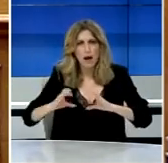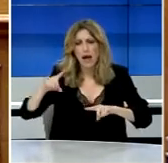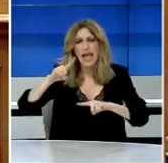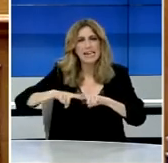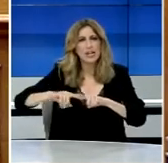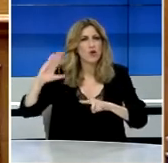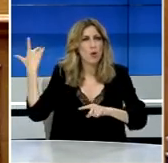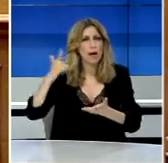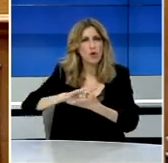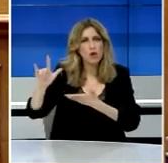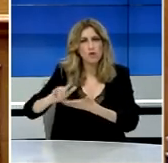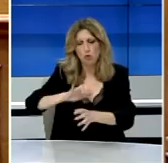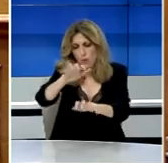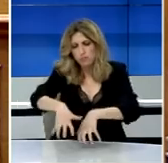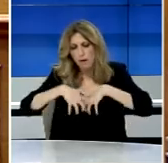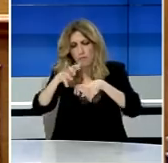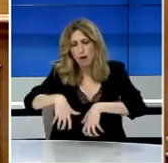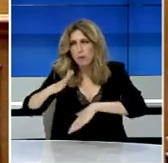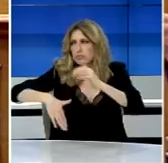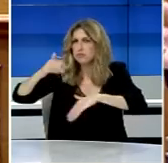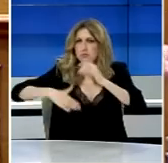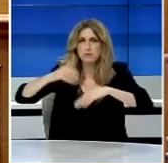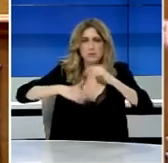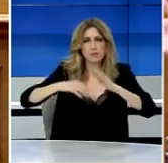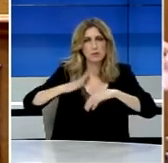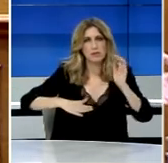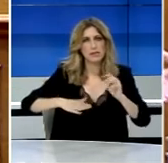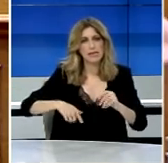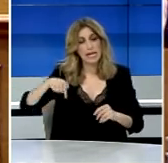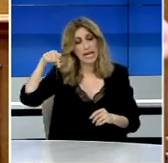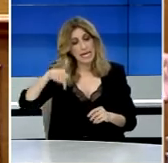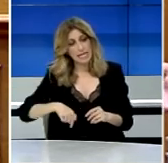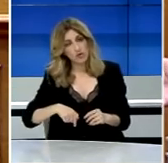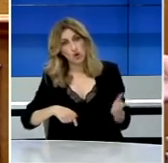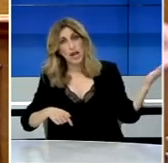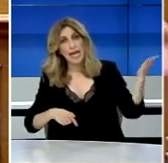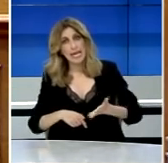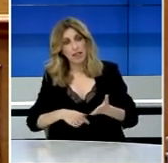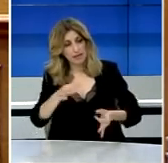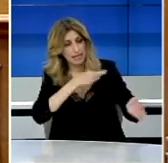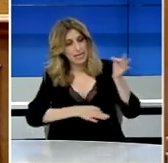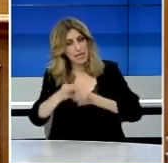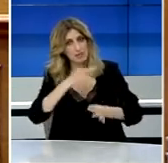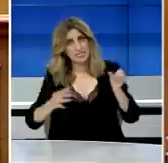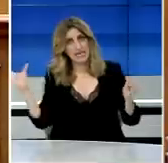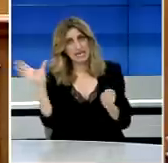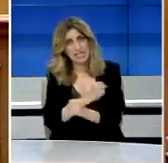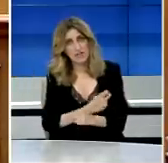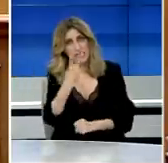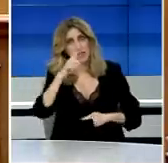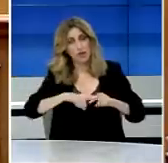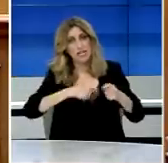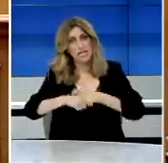μας είπατε ότι πουλήθηκαν δύο startups. Εντάξει, με συγχωρείτε, μπράβο σας. Συγχαρητήρια. Αυτό ήτανε να δώσουμε δύο